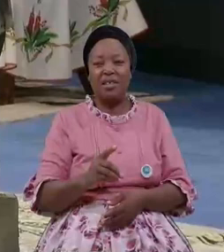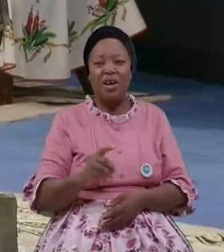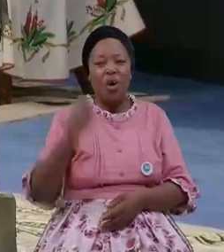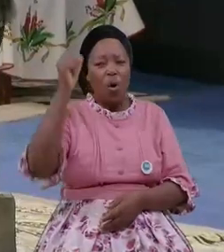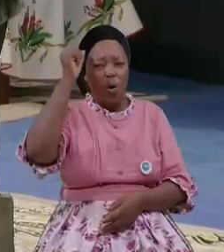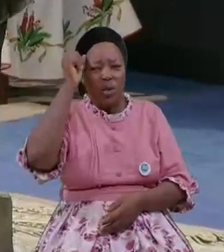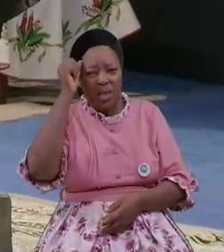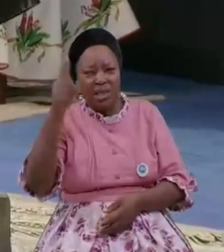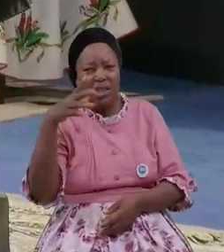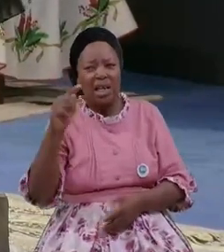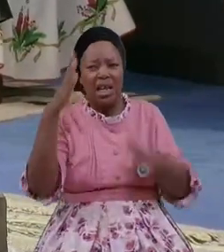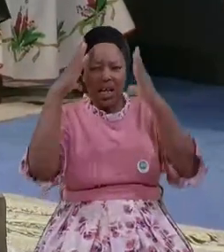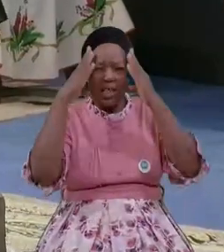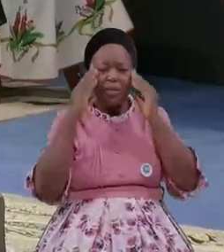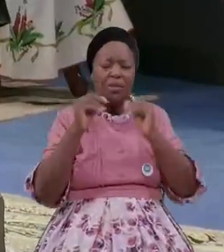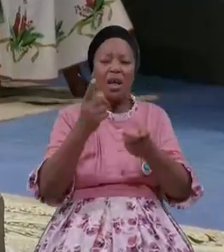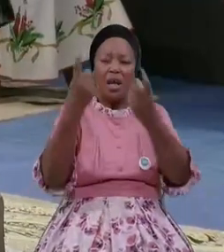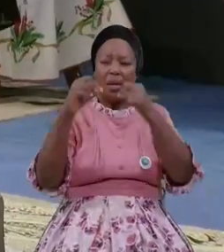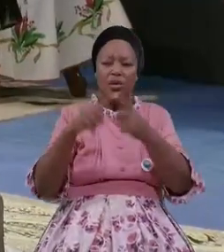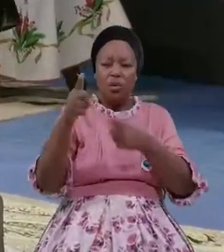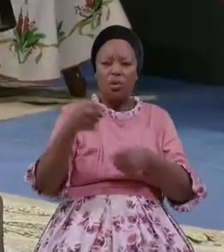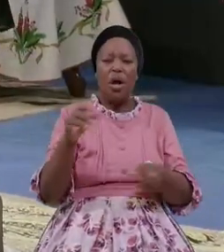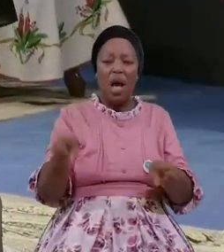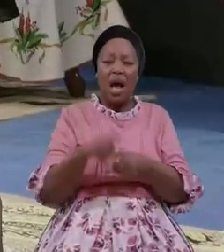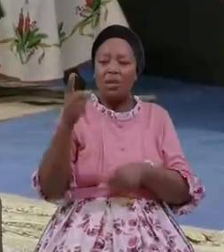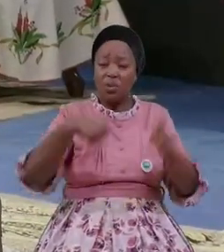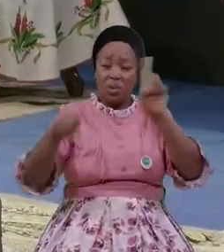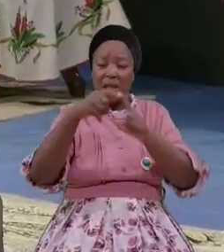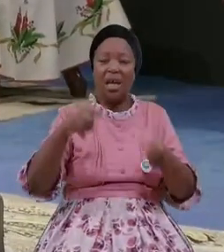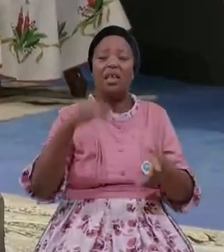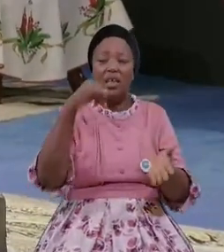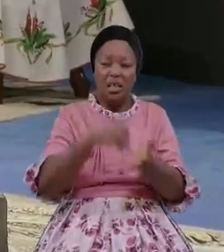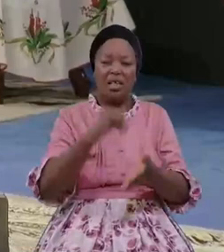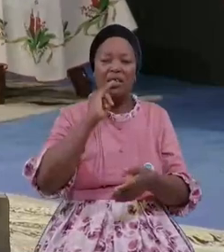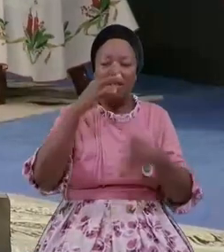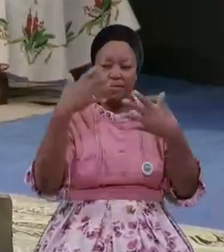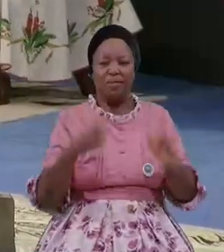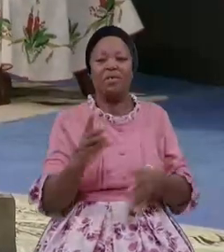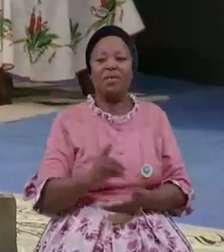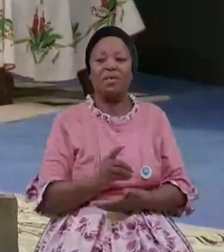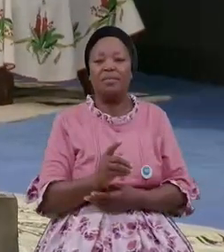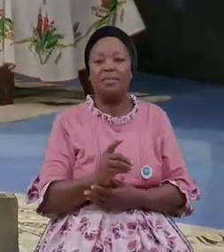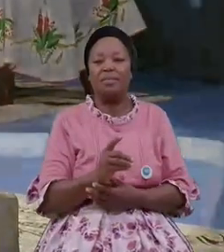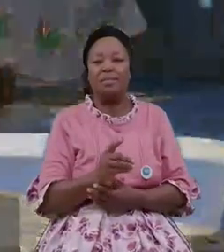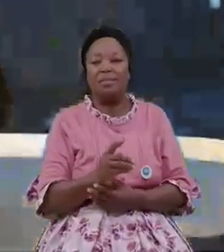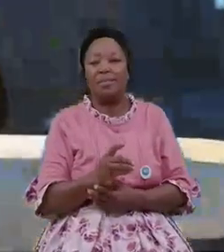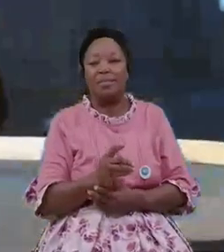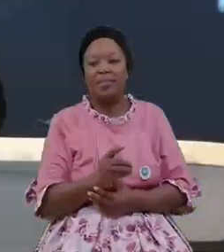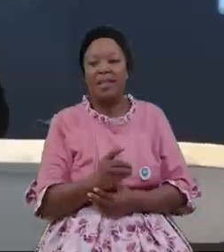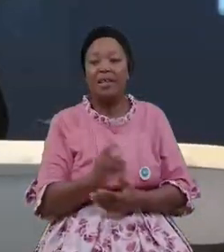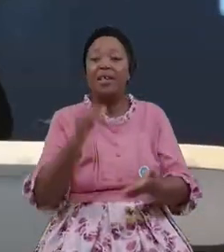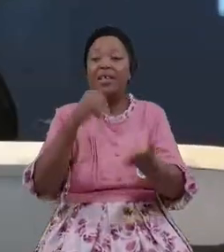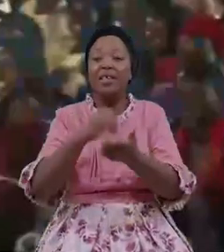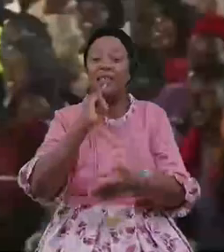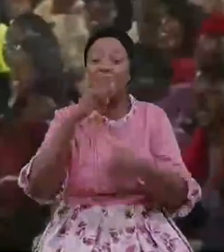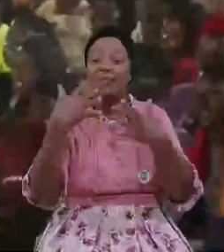comprenez les que l'expérience vous parvient comme vous dites tout est accompli tout est